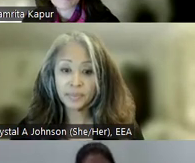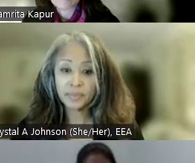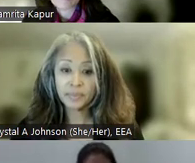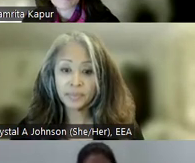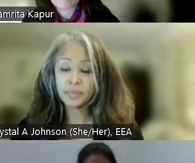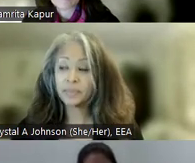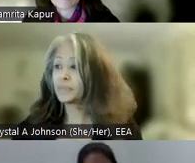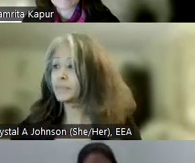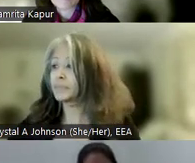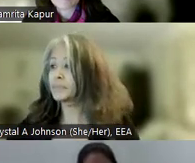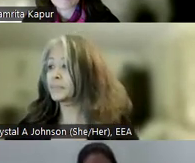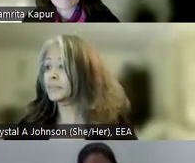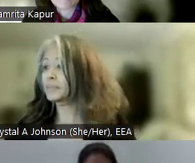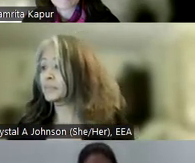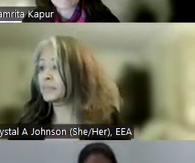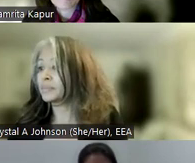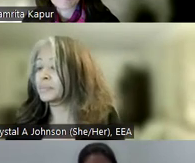Madeline Fraser Cook.